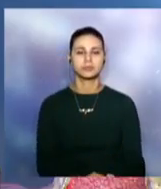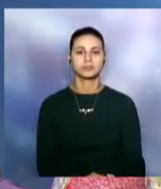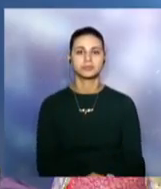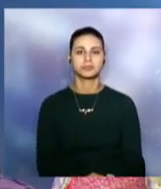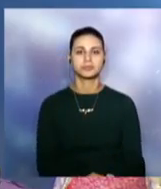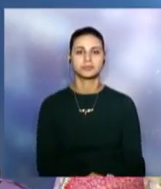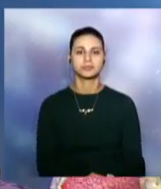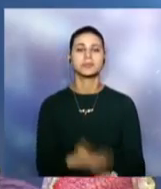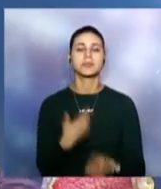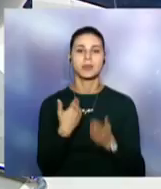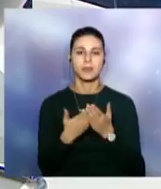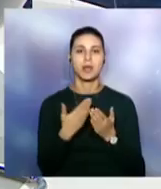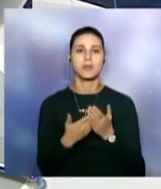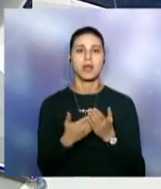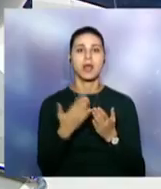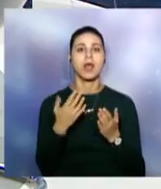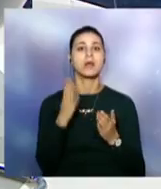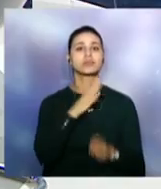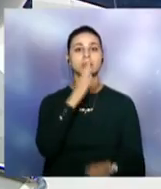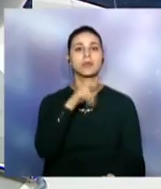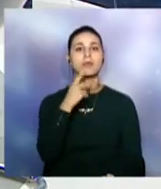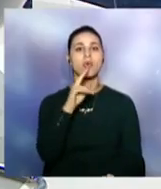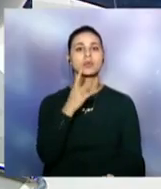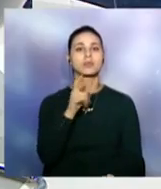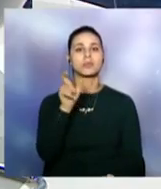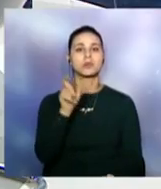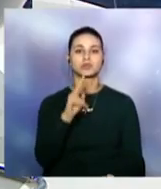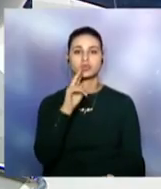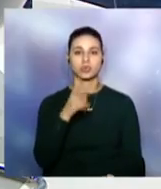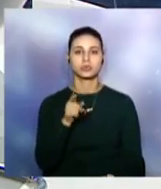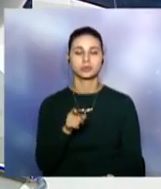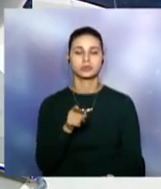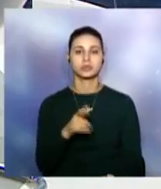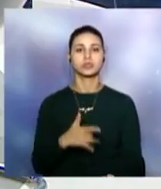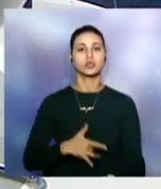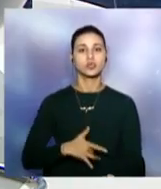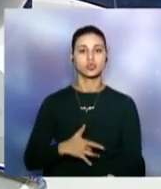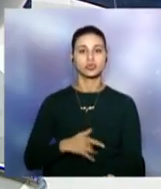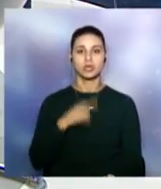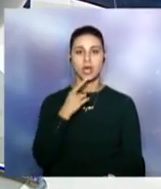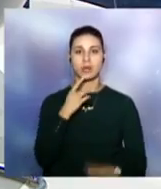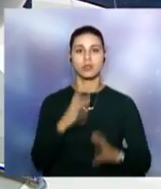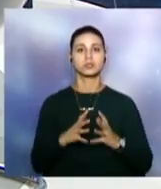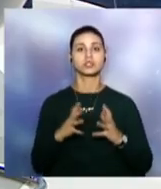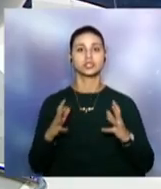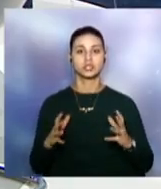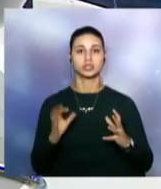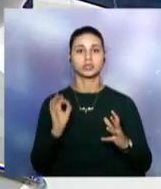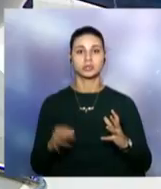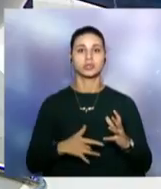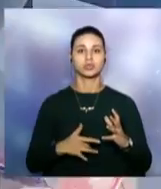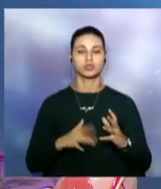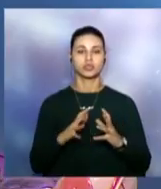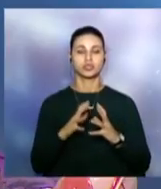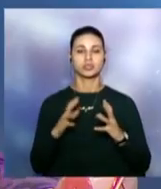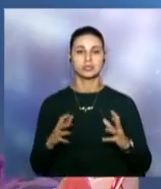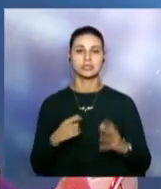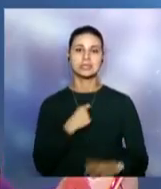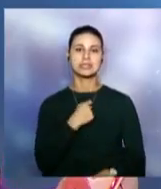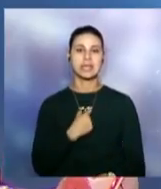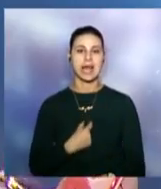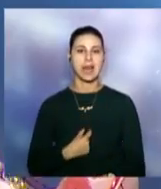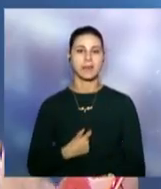დაუშვათ მოგწერა ახლა მშობელმა 2 წლის. თქვენ ბრძანეთ რომ კუჭი დიდია. აი ძალიან დიდი კუჭი საყლაპავთან